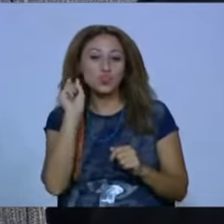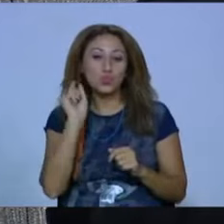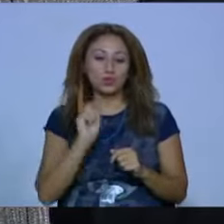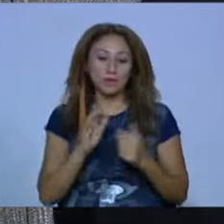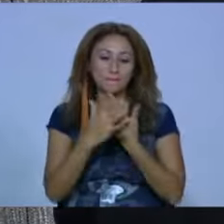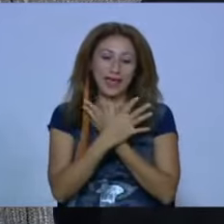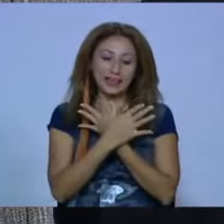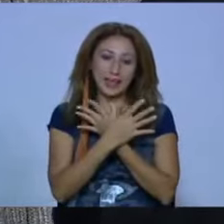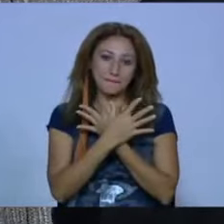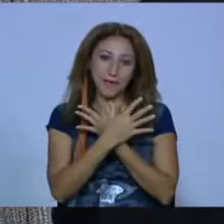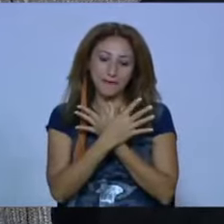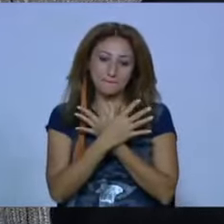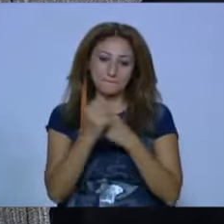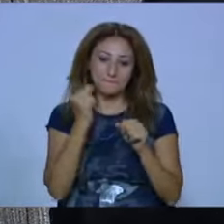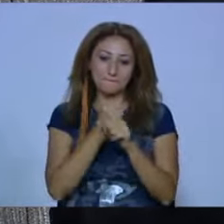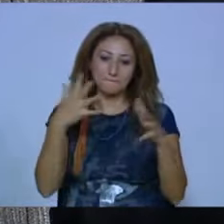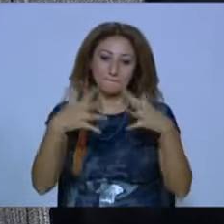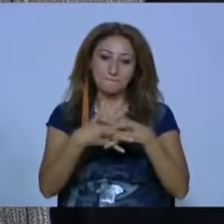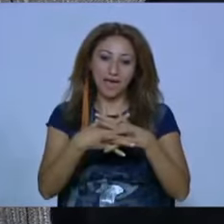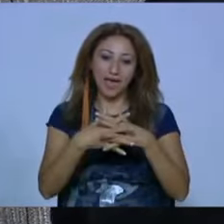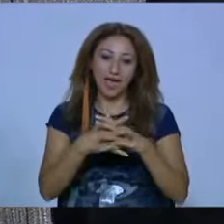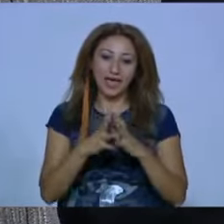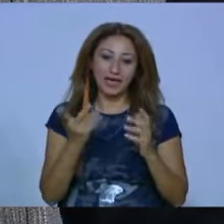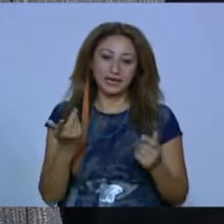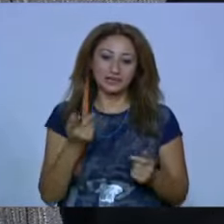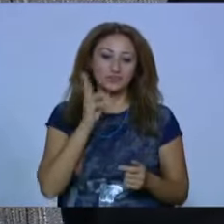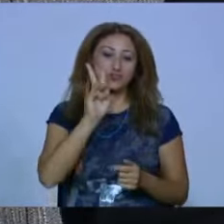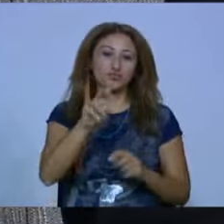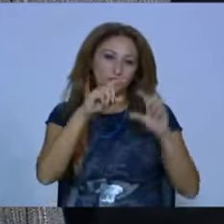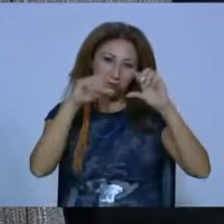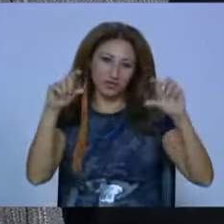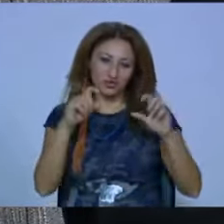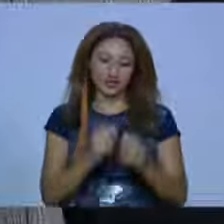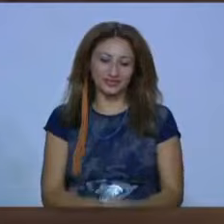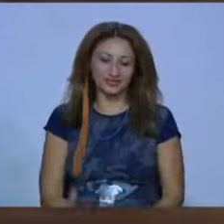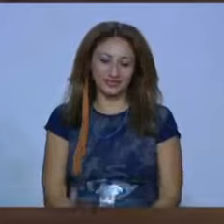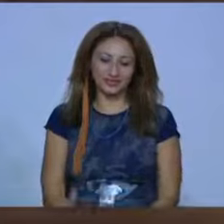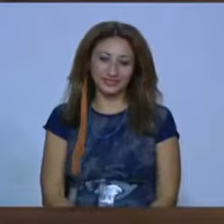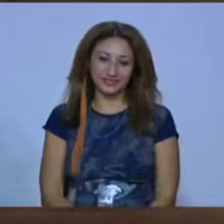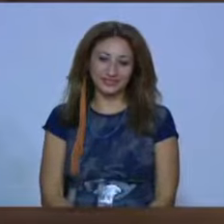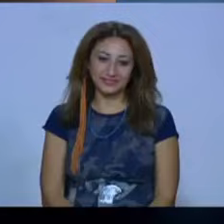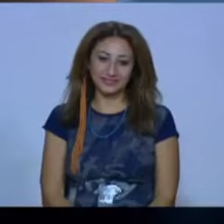إمام يعني أنا عمال أشوف الأفلام عمل معاه ما دي نشوف مشهد كده معاه مع الأستاذ عادل إمام.